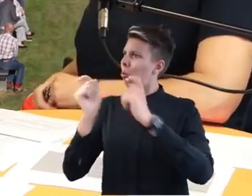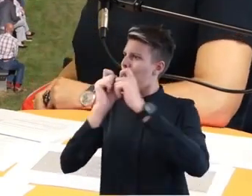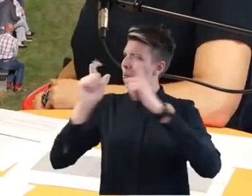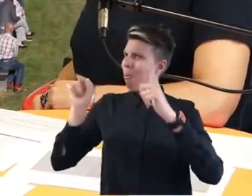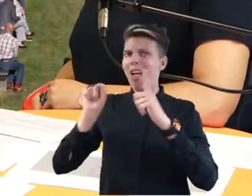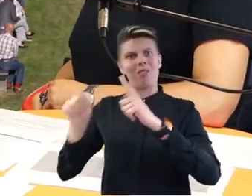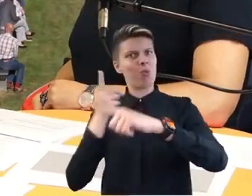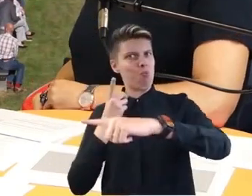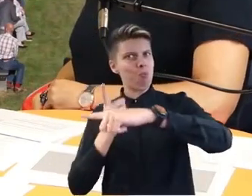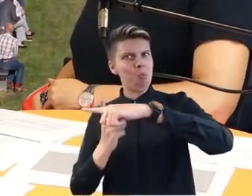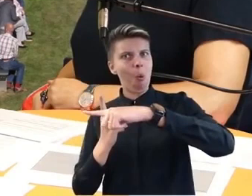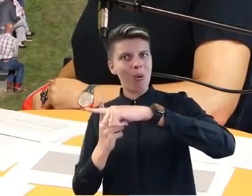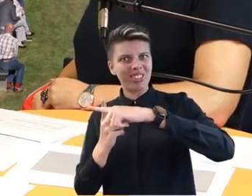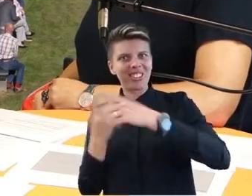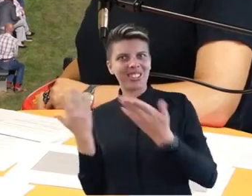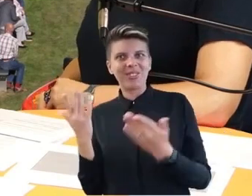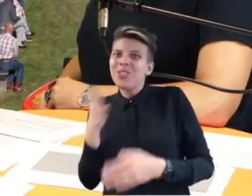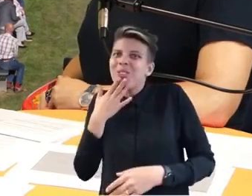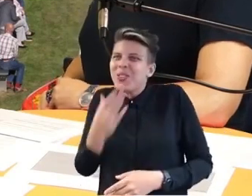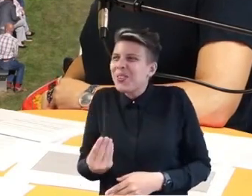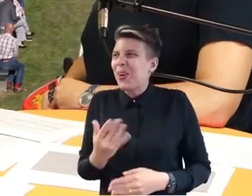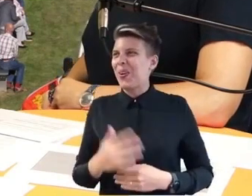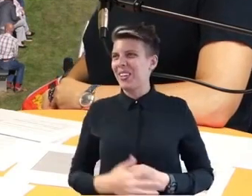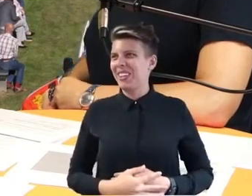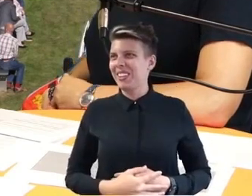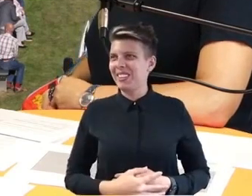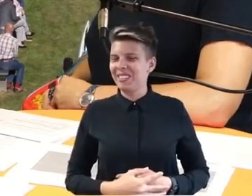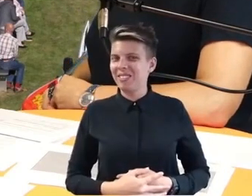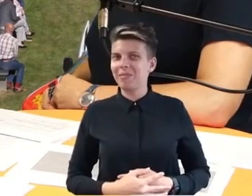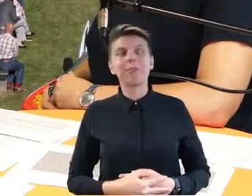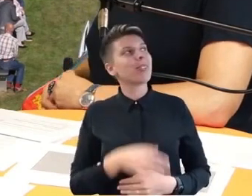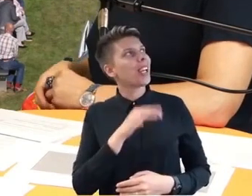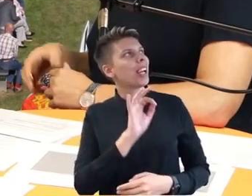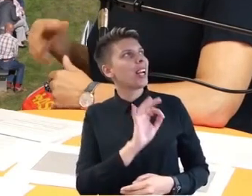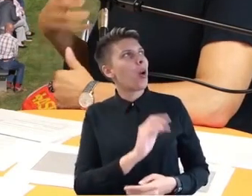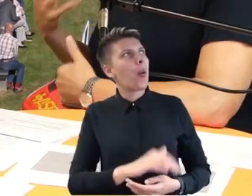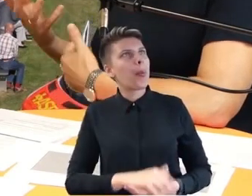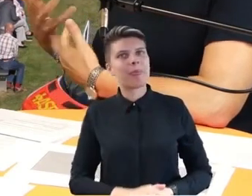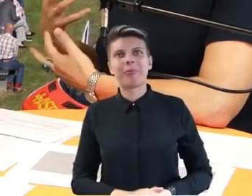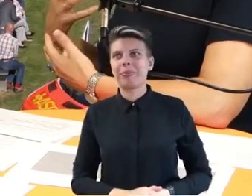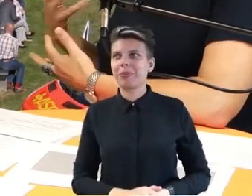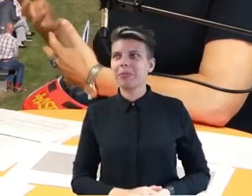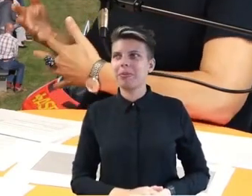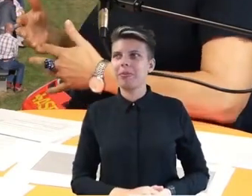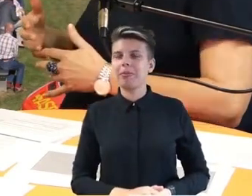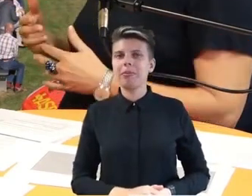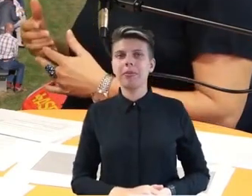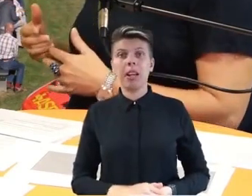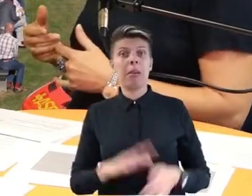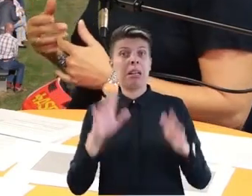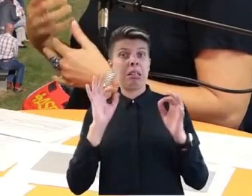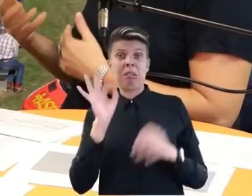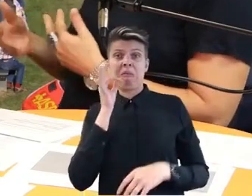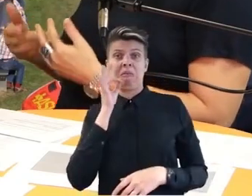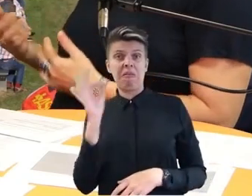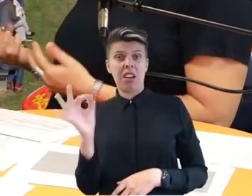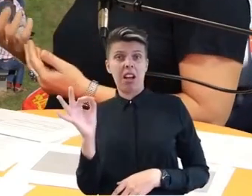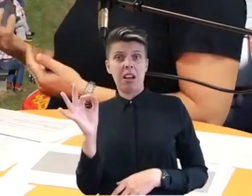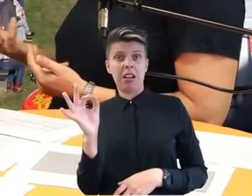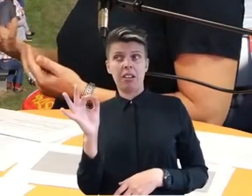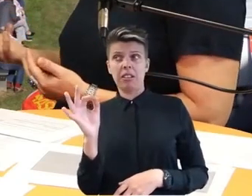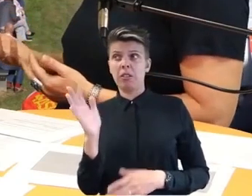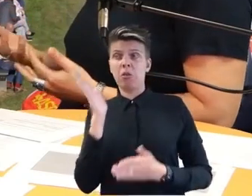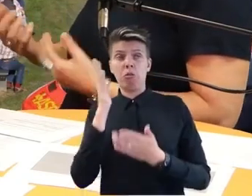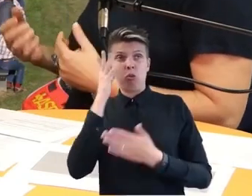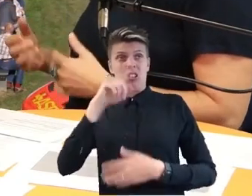das das ist doch schön und was was können denn behörden die jetzt irgendwie waren und nicht